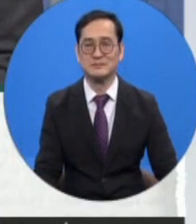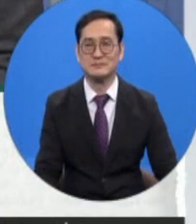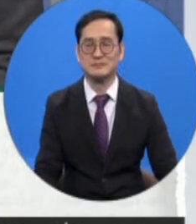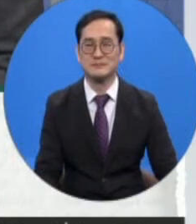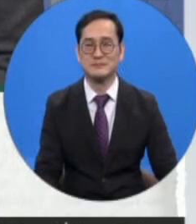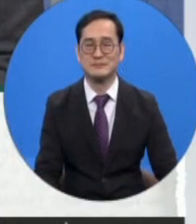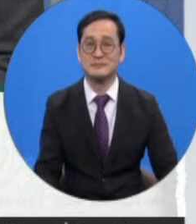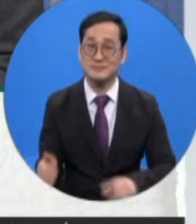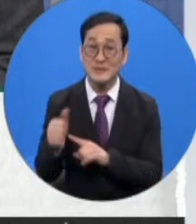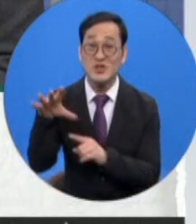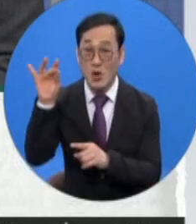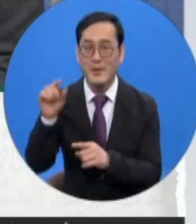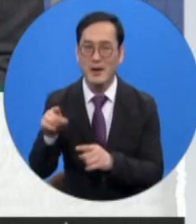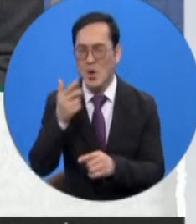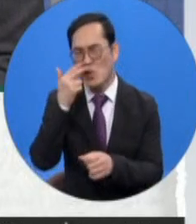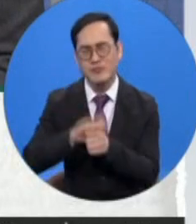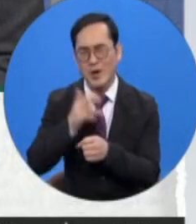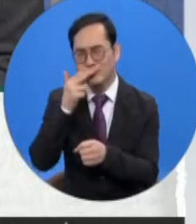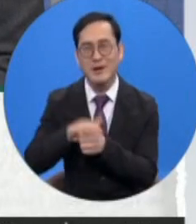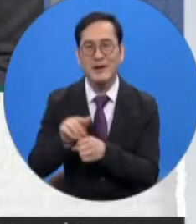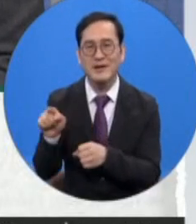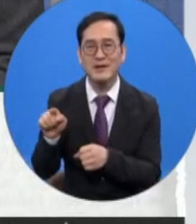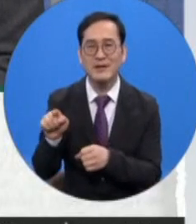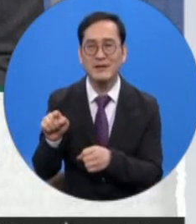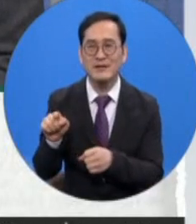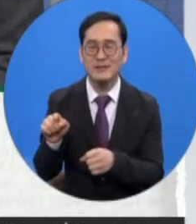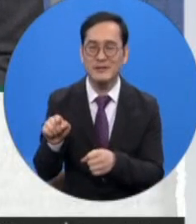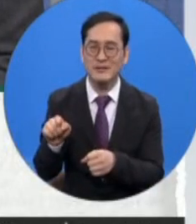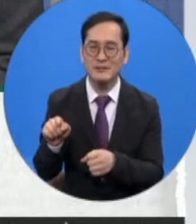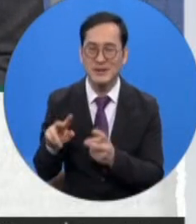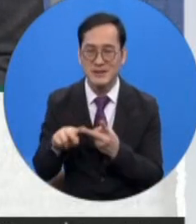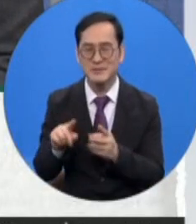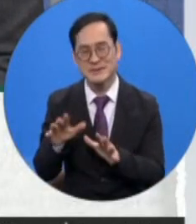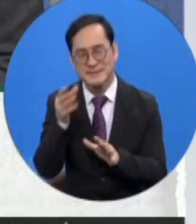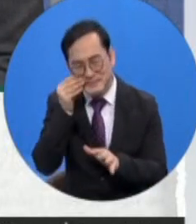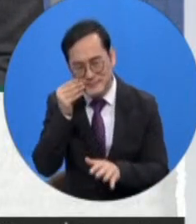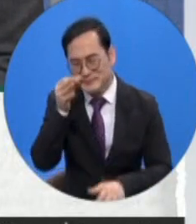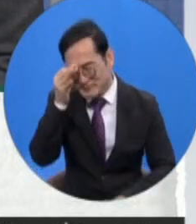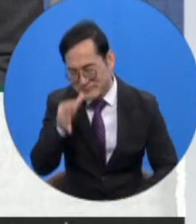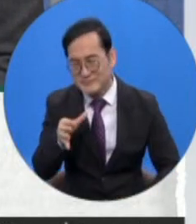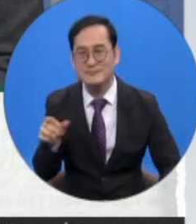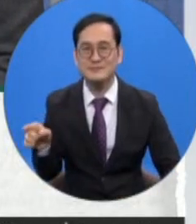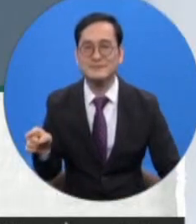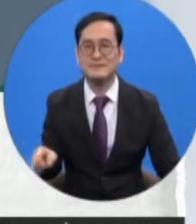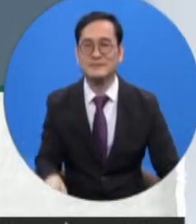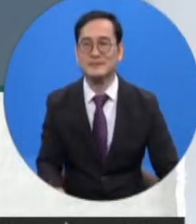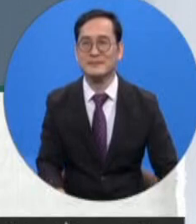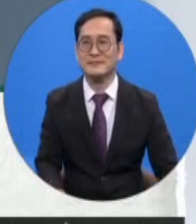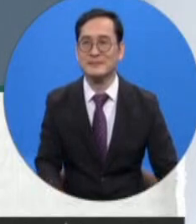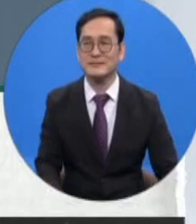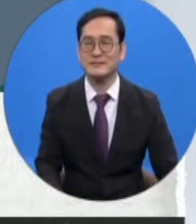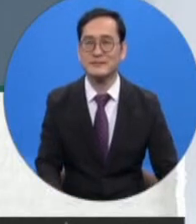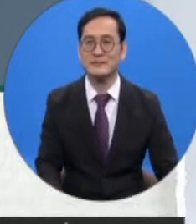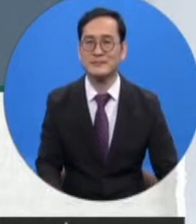지적이? 아, 제가 윤석열 후보 옆에서 항상 많은 부분들을 보고 있지 않습니까? 어제 있었던 저